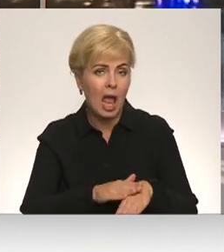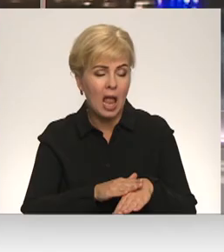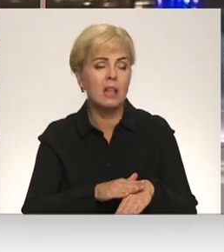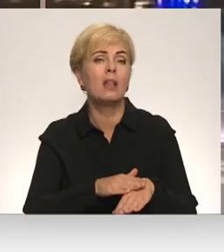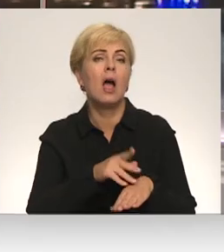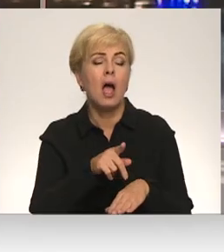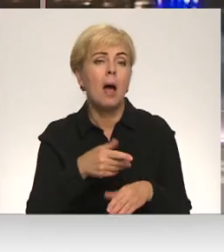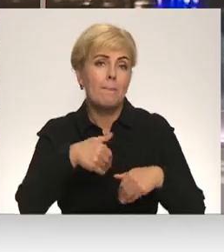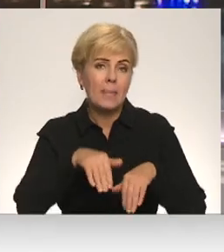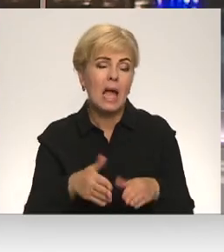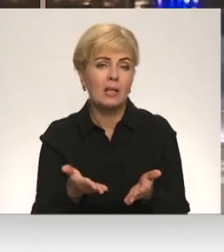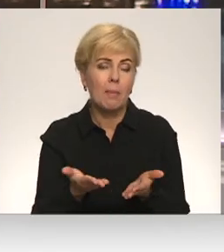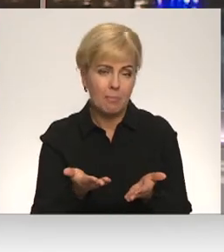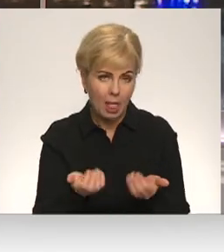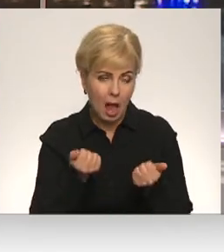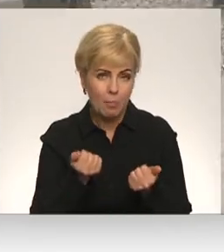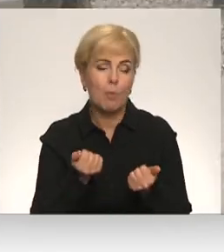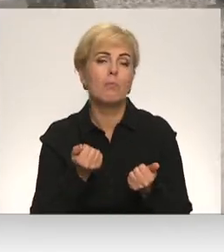pievērš lēmumu pieņēmēju uzmanību.